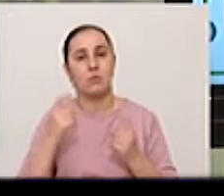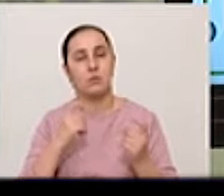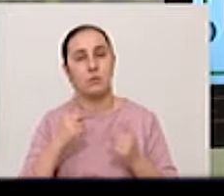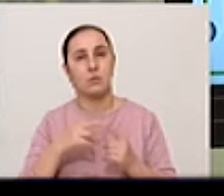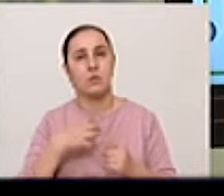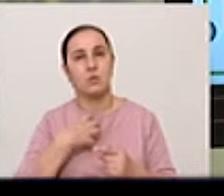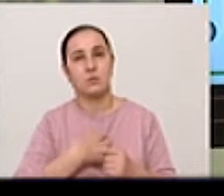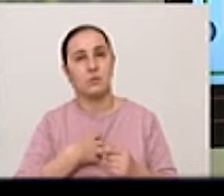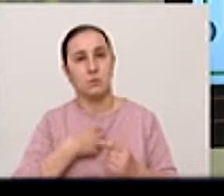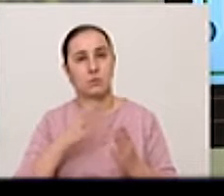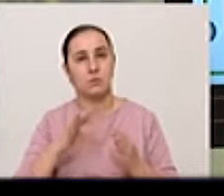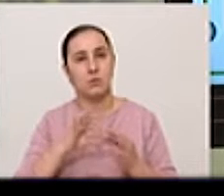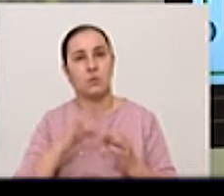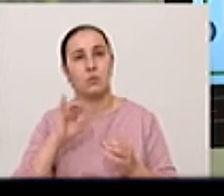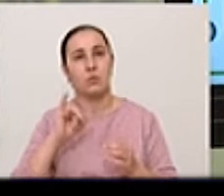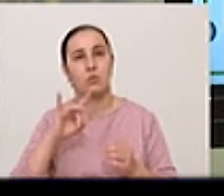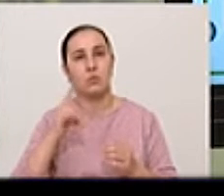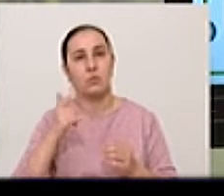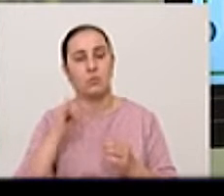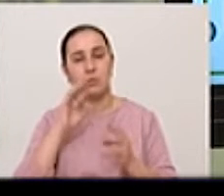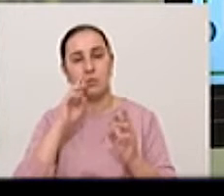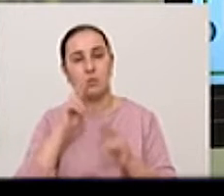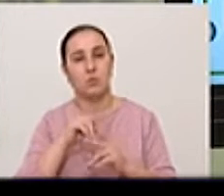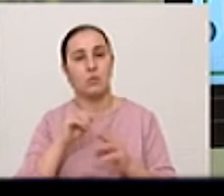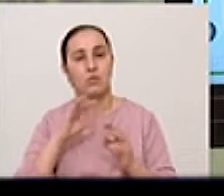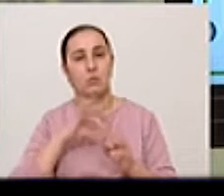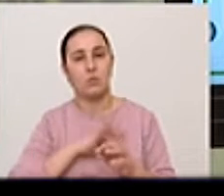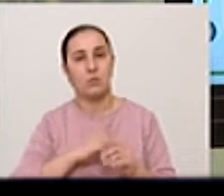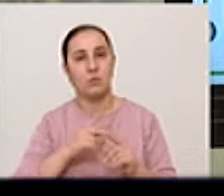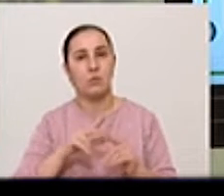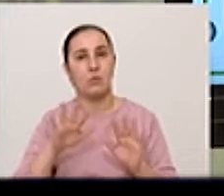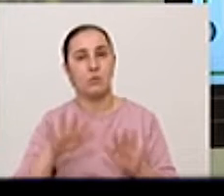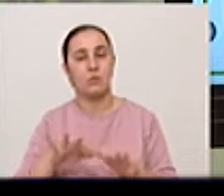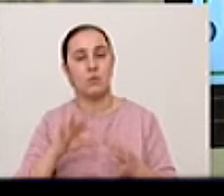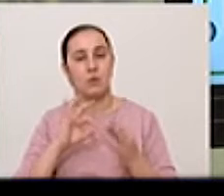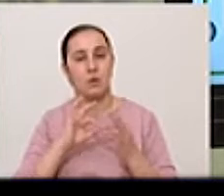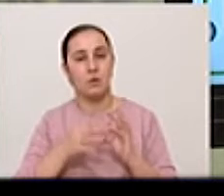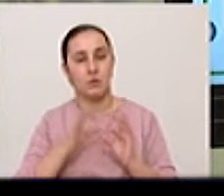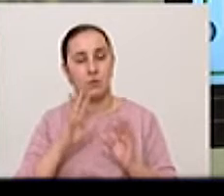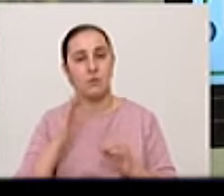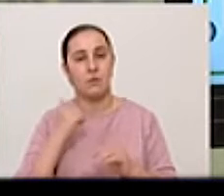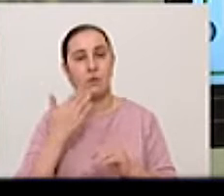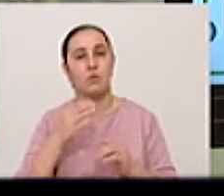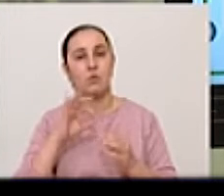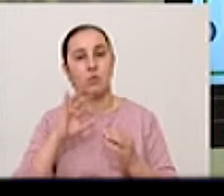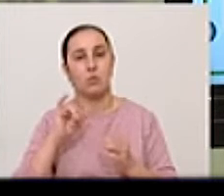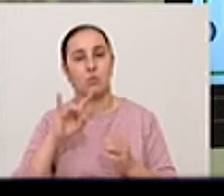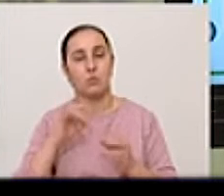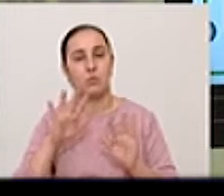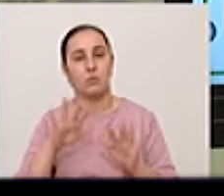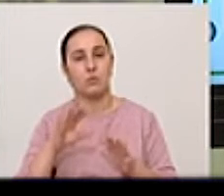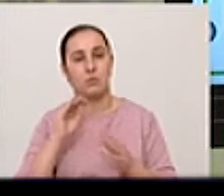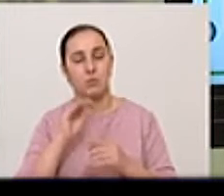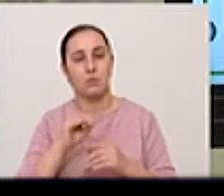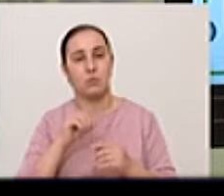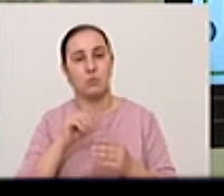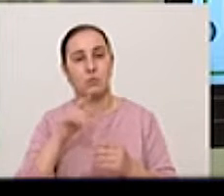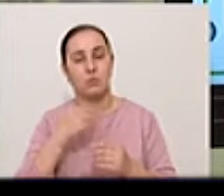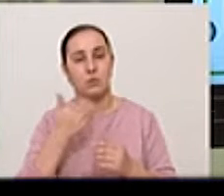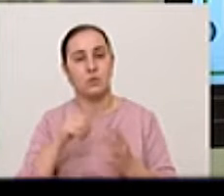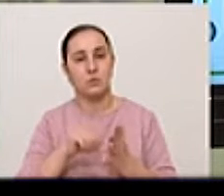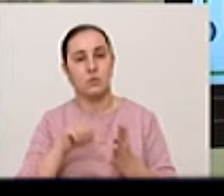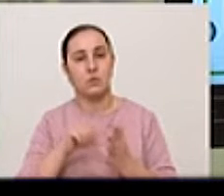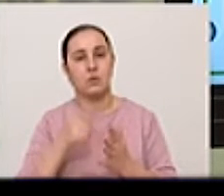ma'lumotlaringizga asoslanib, urg'u noto'g'ri qo'llangan o'rinlarni aniqlaysiz va urg'uni o'z o'rniga qo'yib, ular